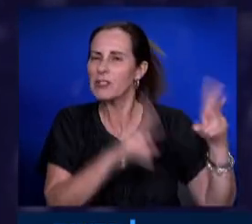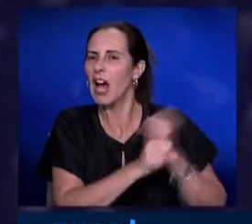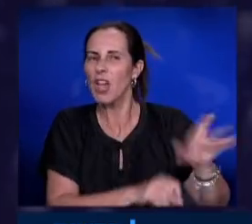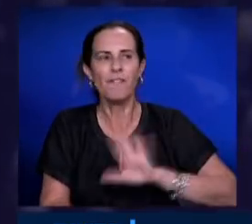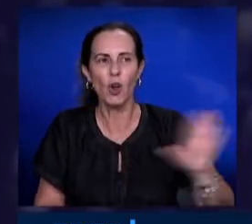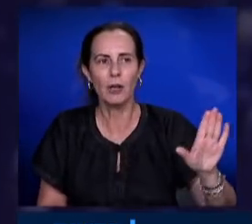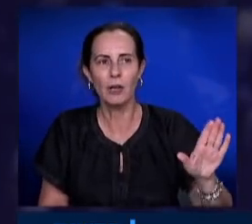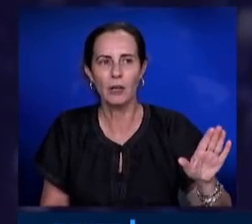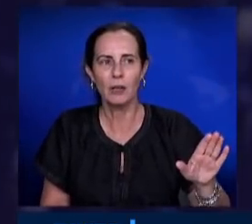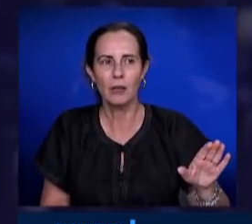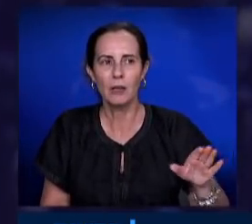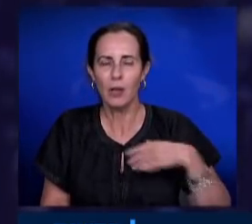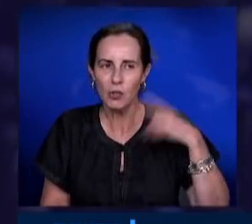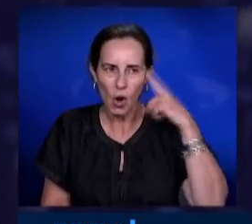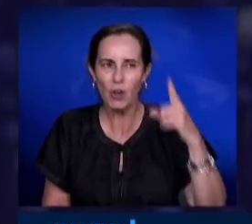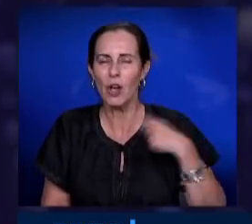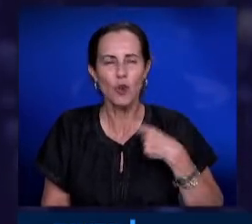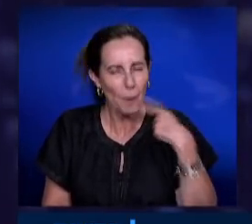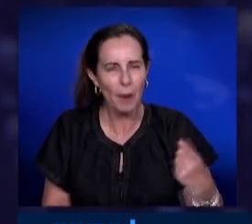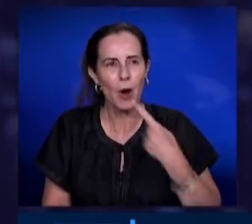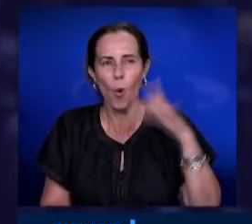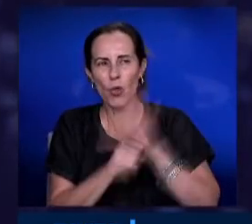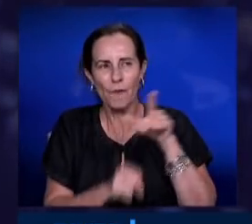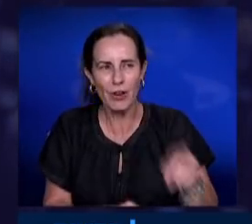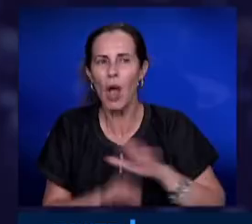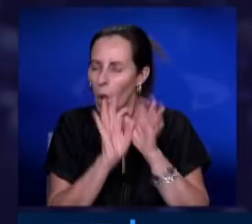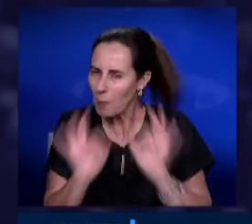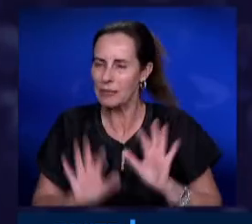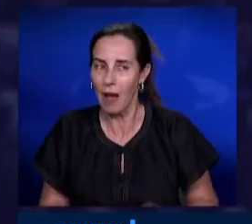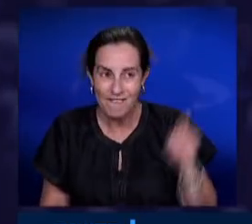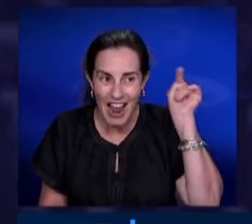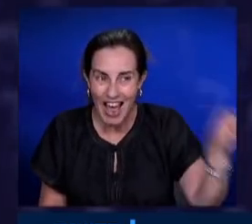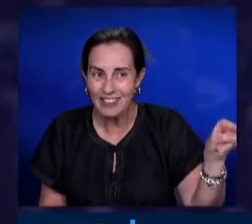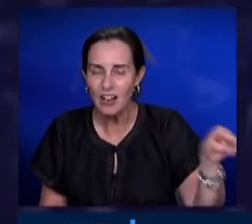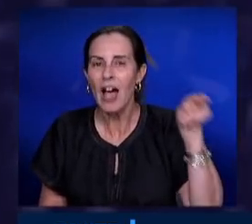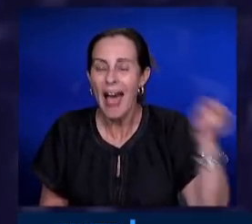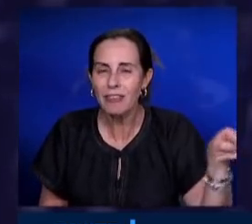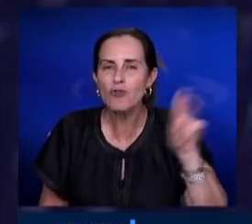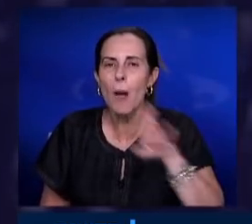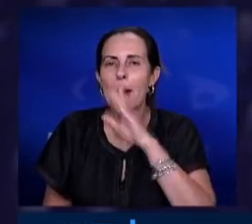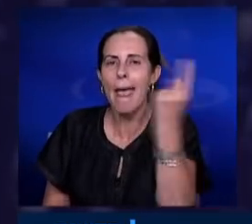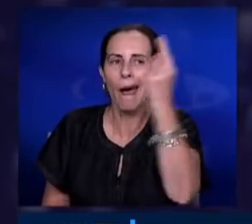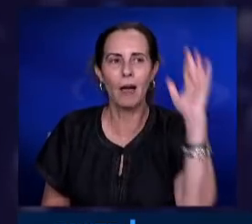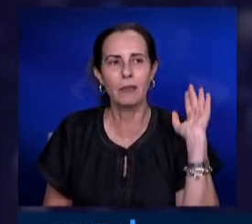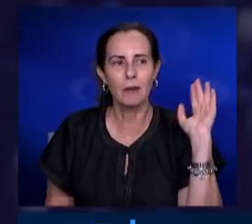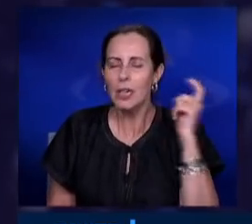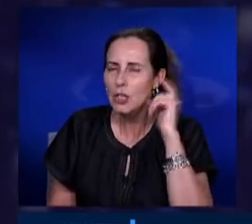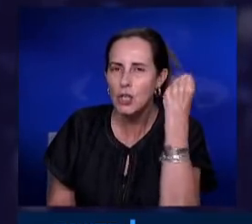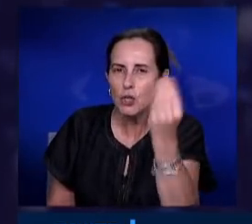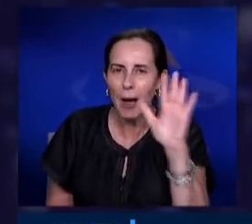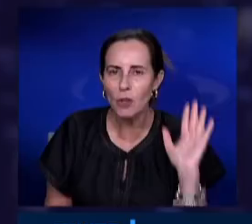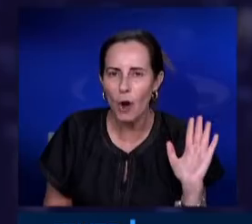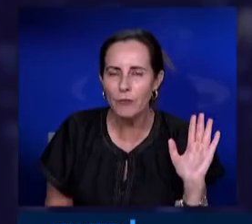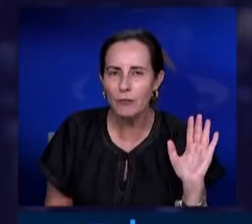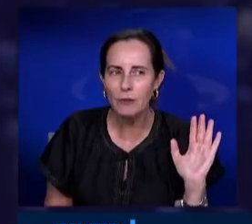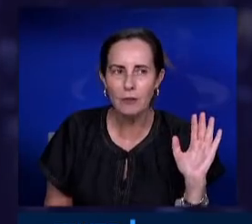יודע שיושבים, ממלאים אותך, הוא דופק אותך, הכל בסדר. אבל אתה, יש לך רק בעיה אחת, יש בעיה אחת. מה